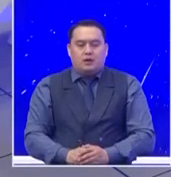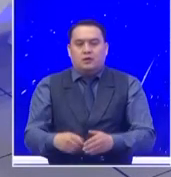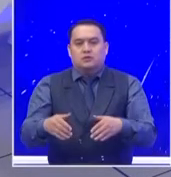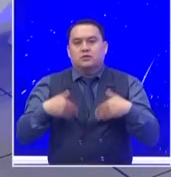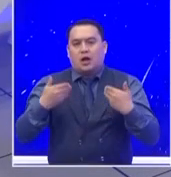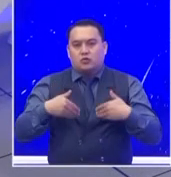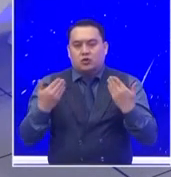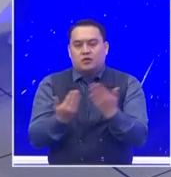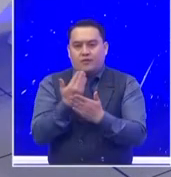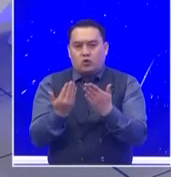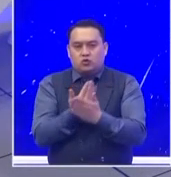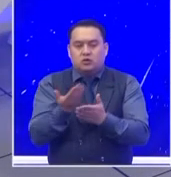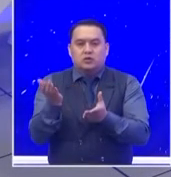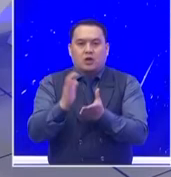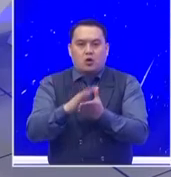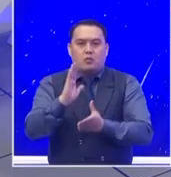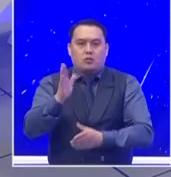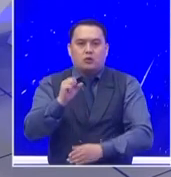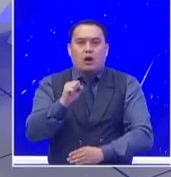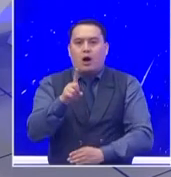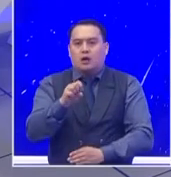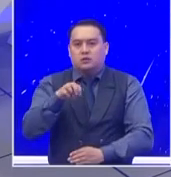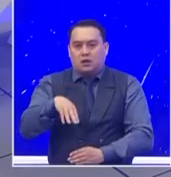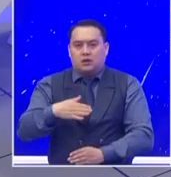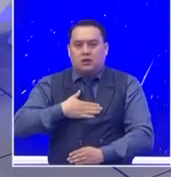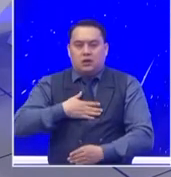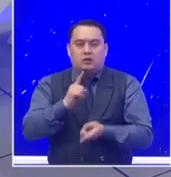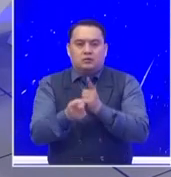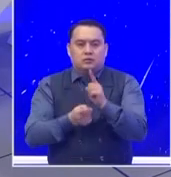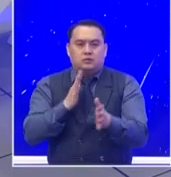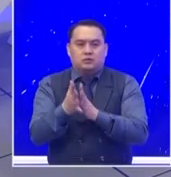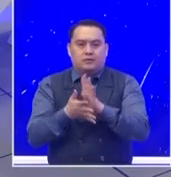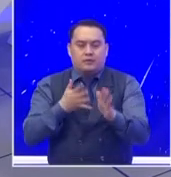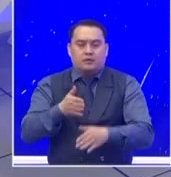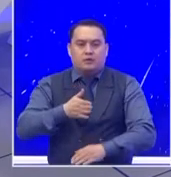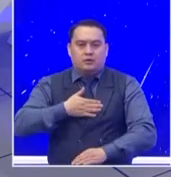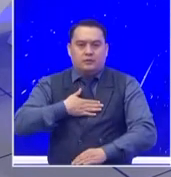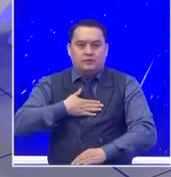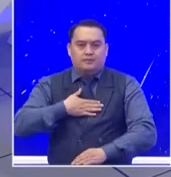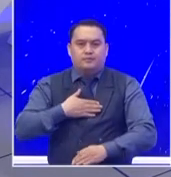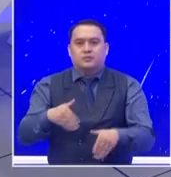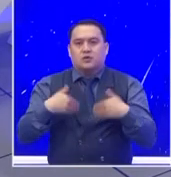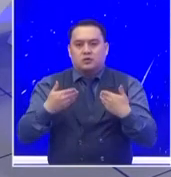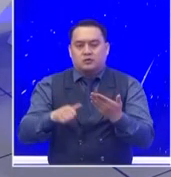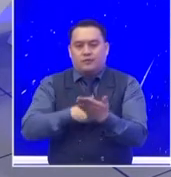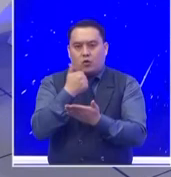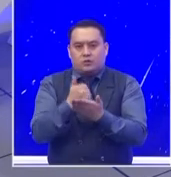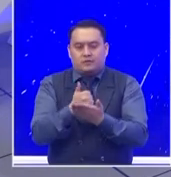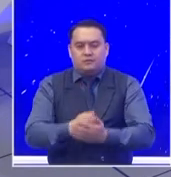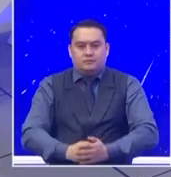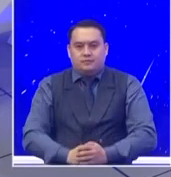Добрый вечер, в эфире телеканала ЖТСУ. Время новостей. С вами Азат Жумаханов, и сурдоперевод обеспечивает Марат Жумабеков. Смотрите